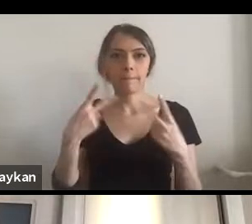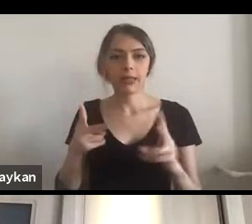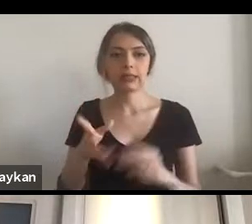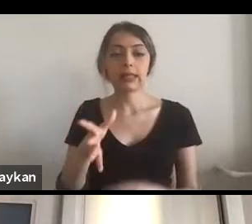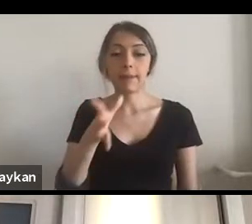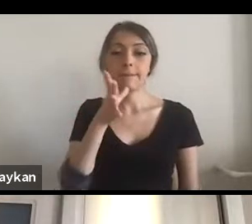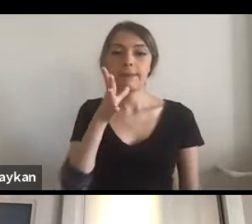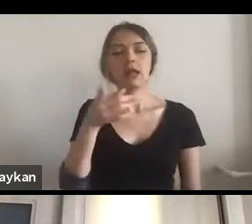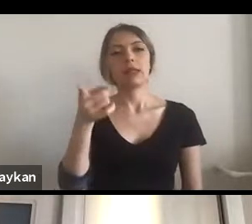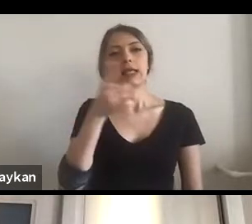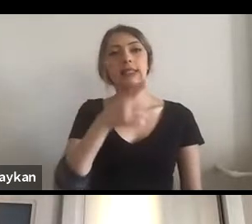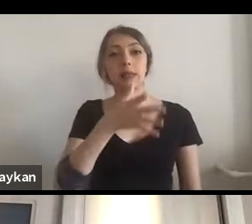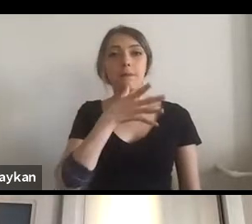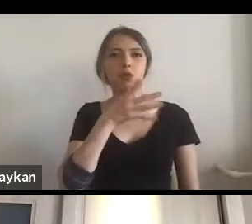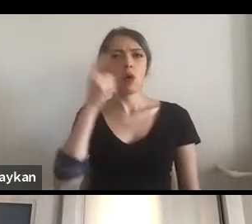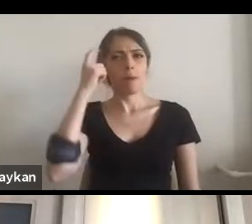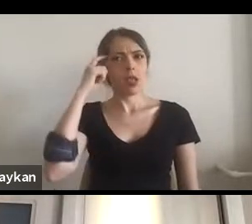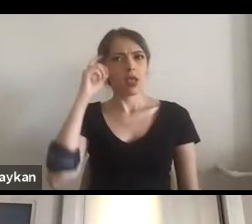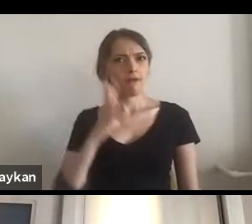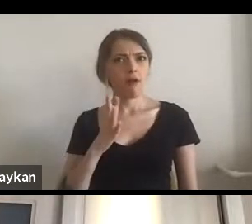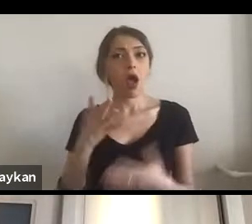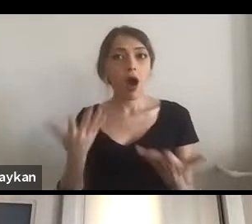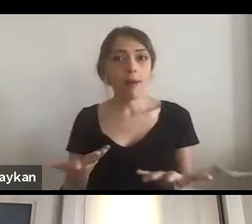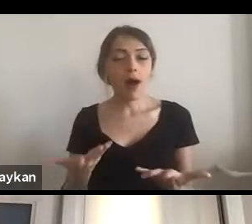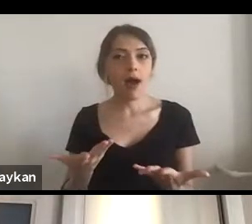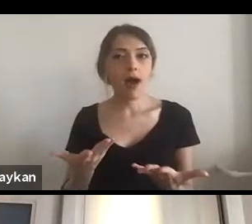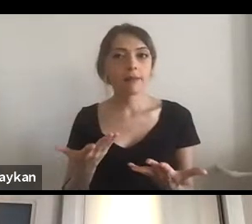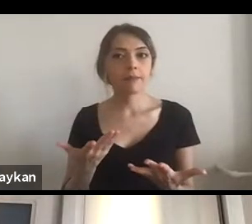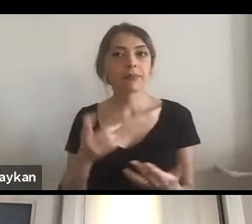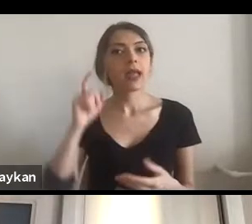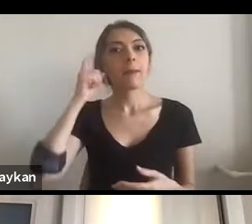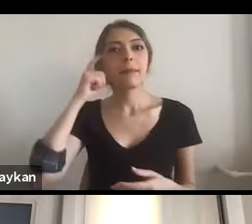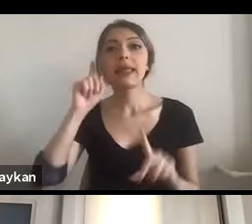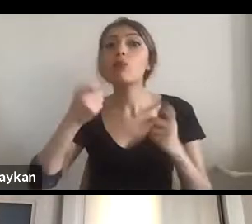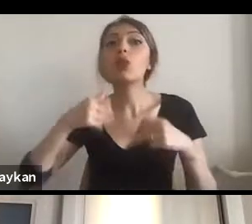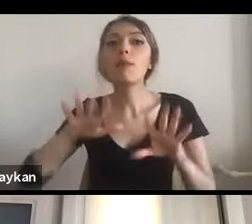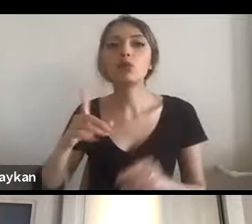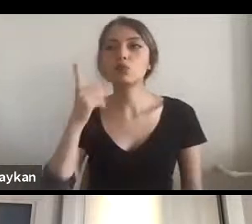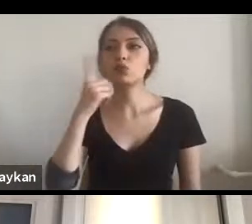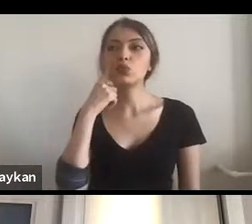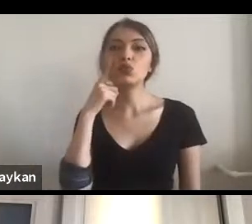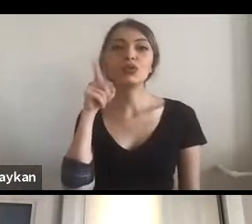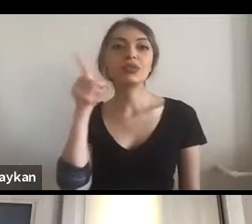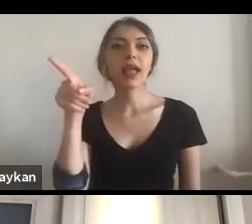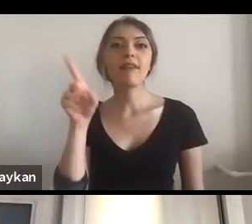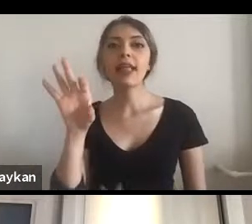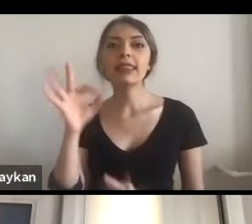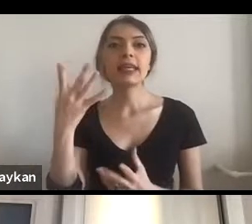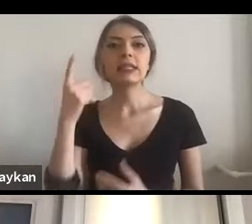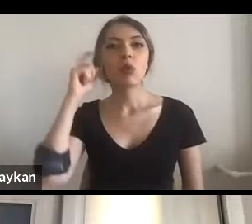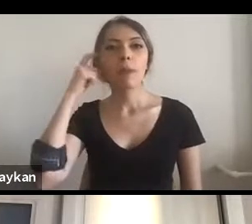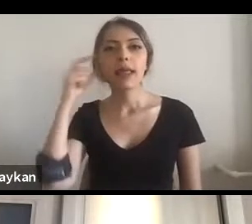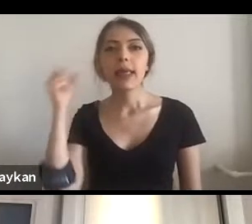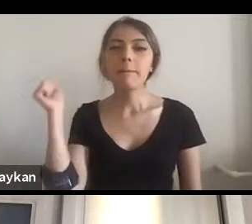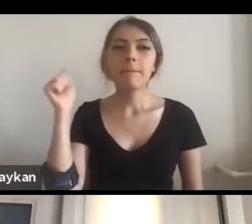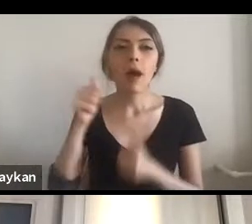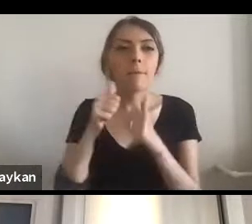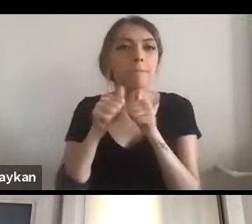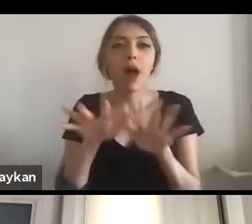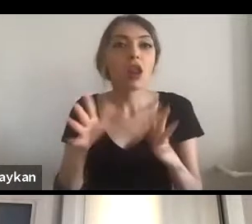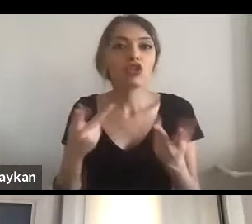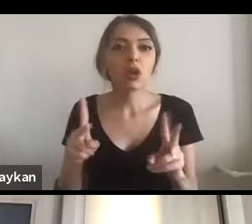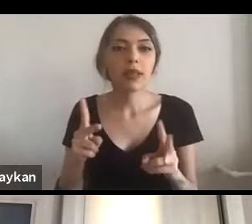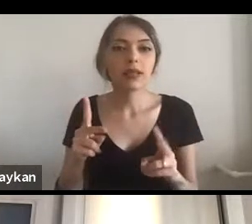bir veri var, siz ulaşamıyorsunuz söz gelimi. Hükümetin ulaştırmasını Bakanlar Komitesi'nden talep edebilirsiniz. Her